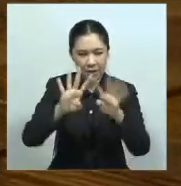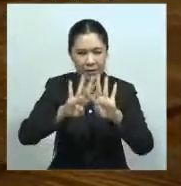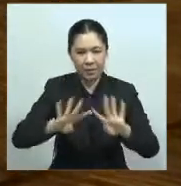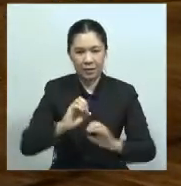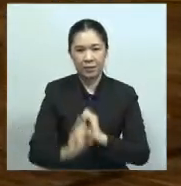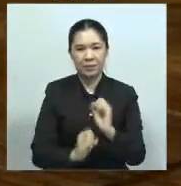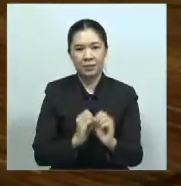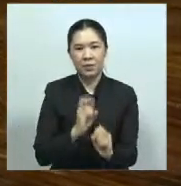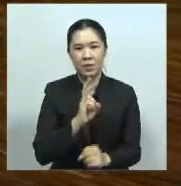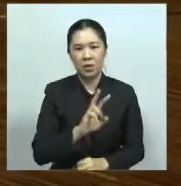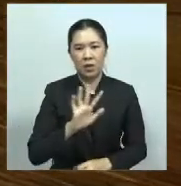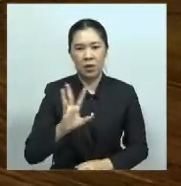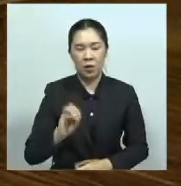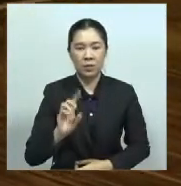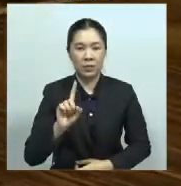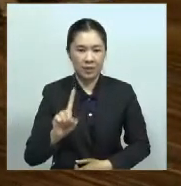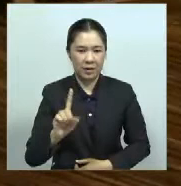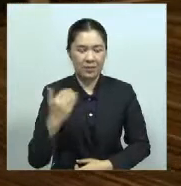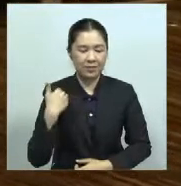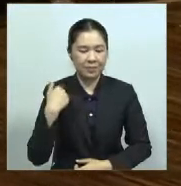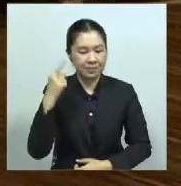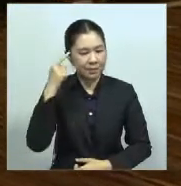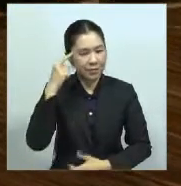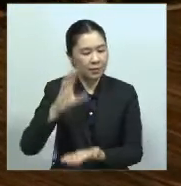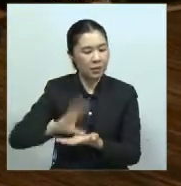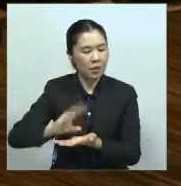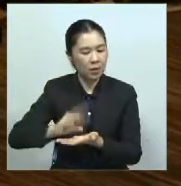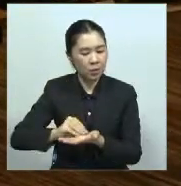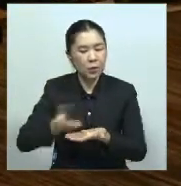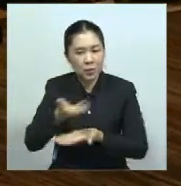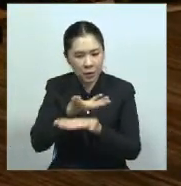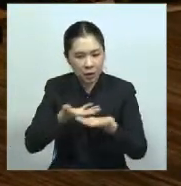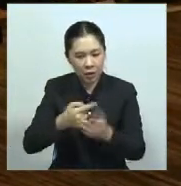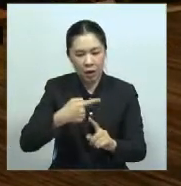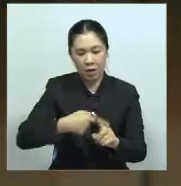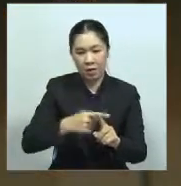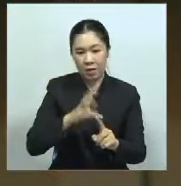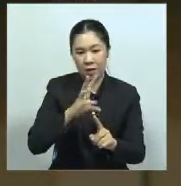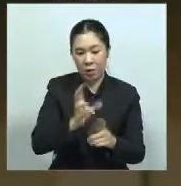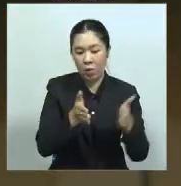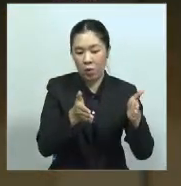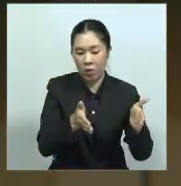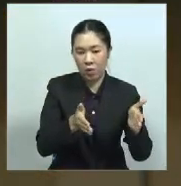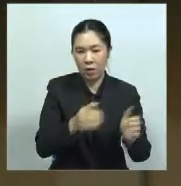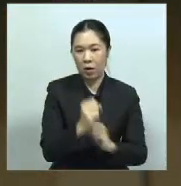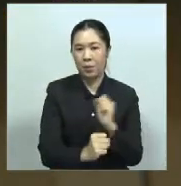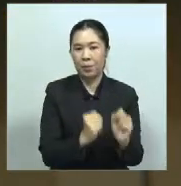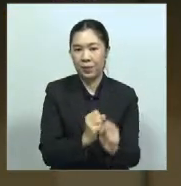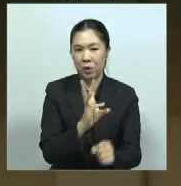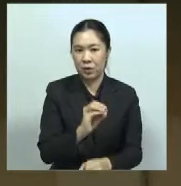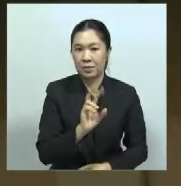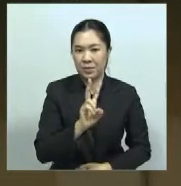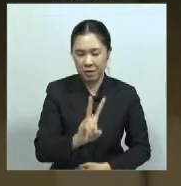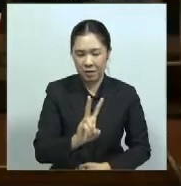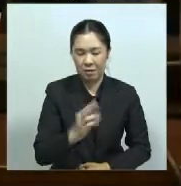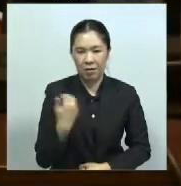ำปี2561แล้วยังมีการแลกเปลี่ยนข้อมูลสถานการณ์ยาเสพติด6เดือนแรกของปี2562และ